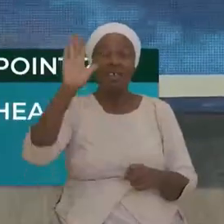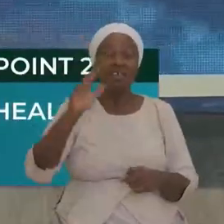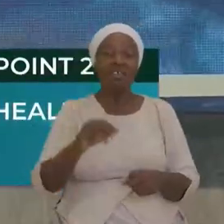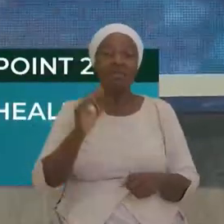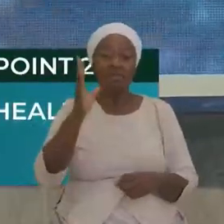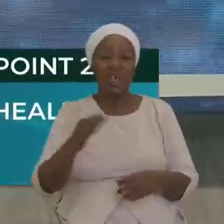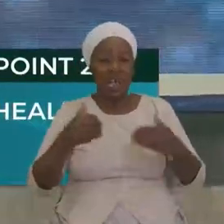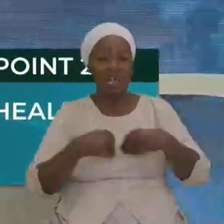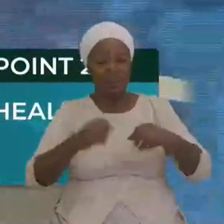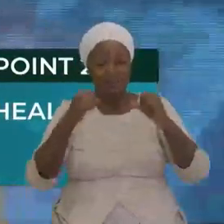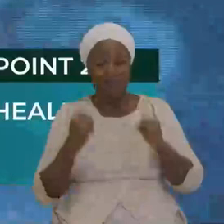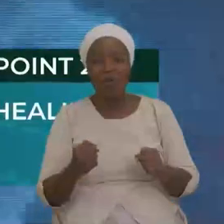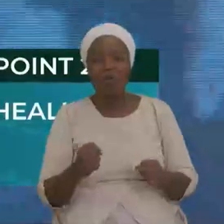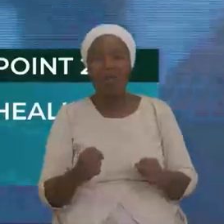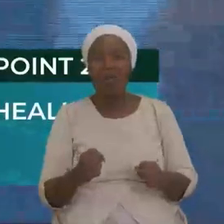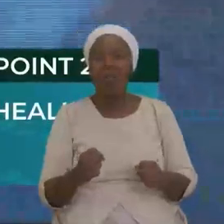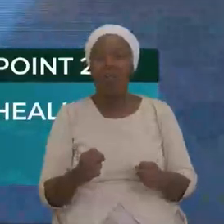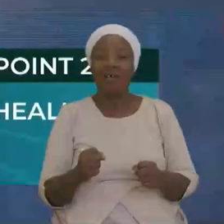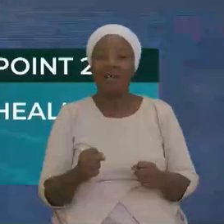Ses ministres ont de puissance.